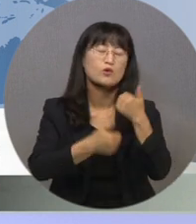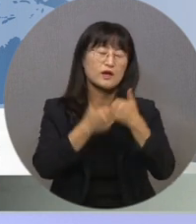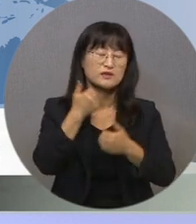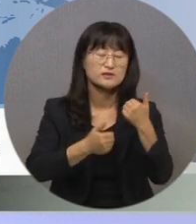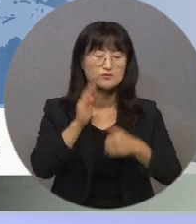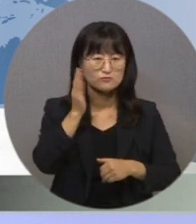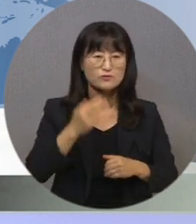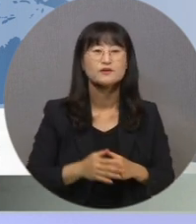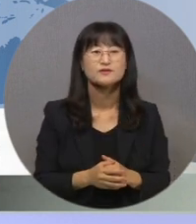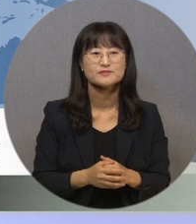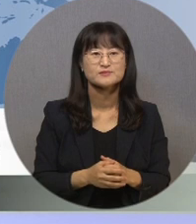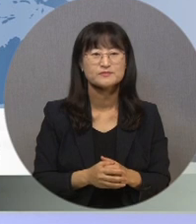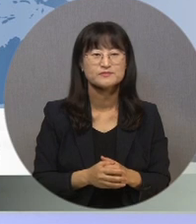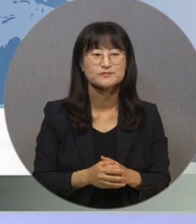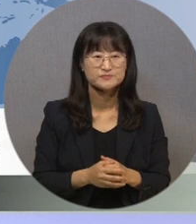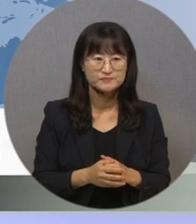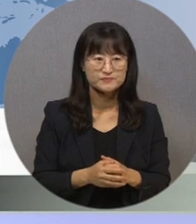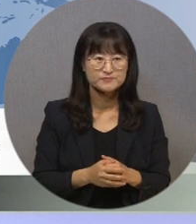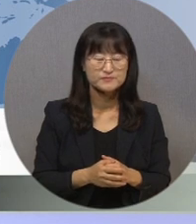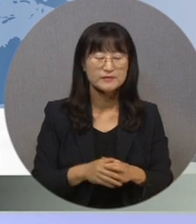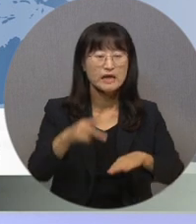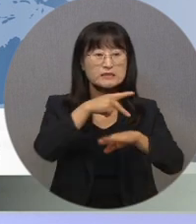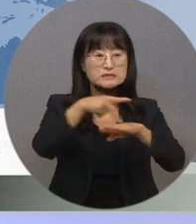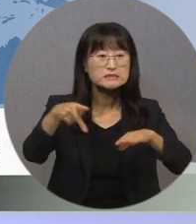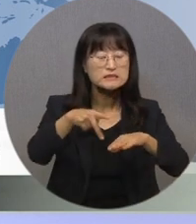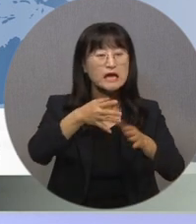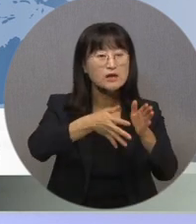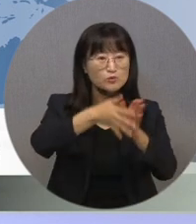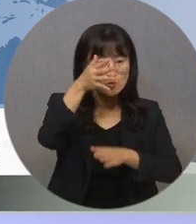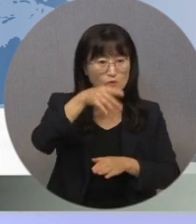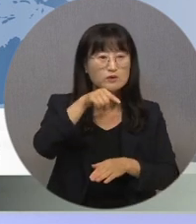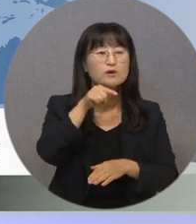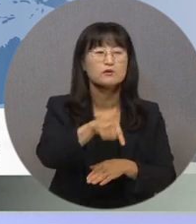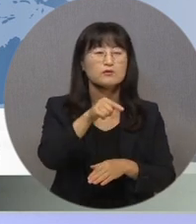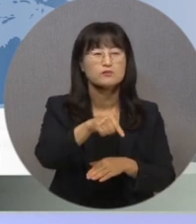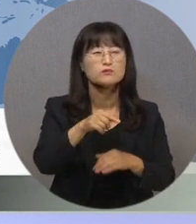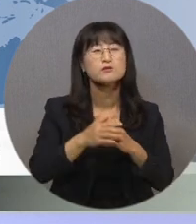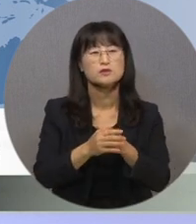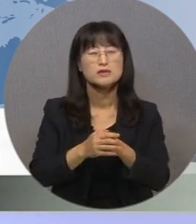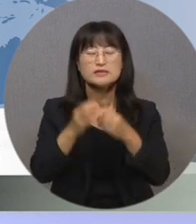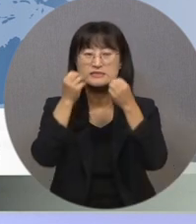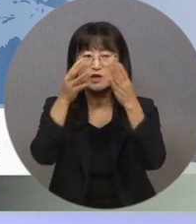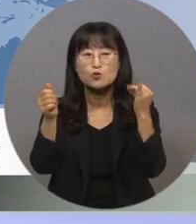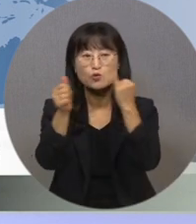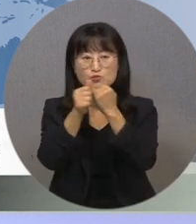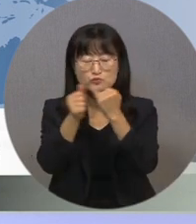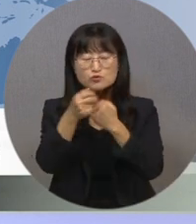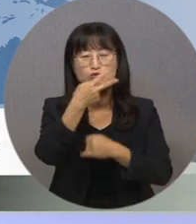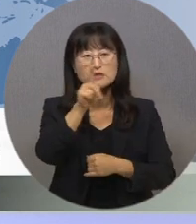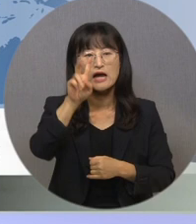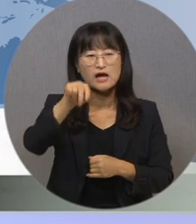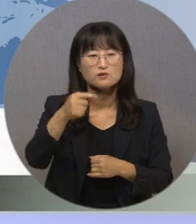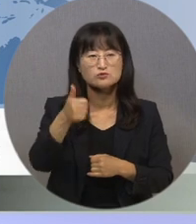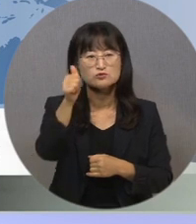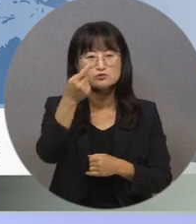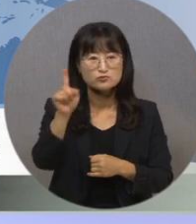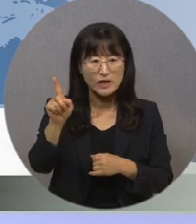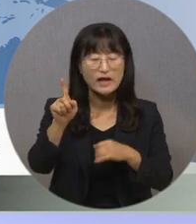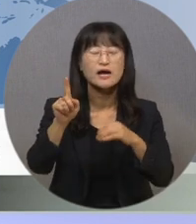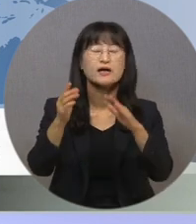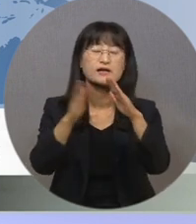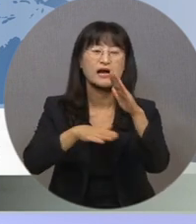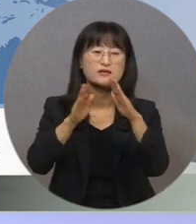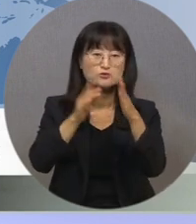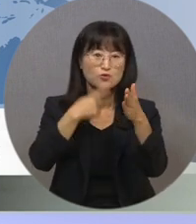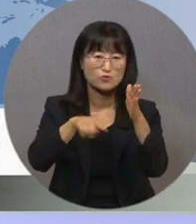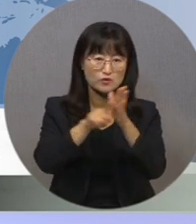쉽지 않죠. 전남 신안군에서 신혼부부 다문화 가정을 대상으로 부부교실 프로그램을 운영하고 있습니다.